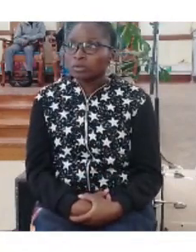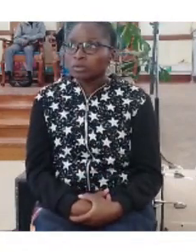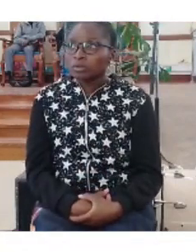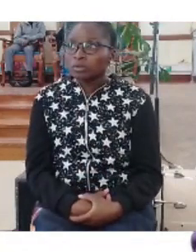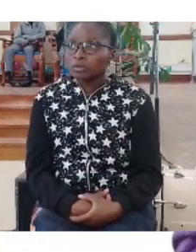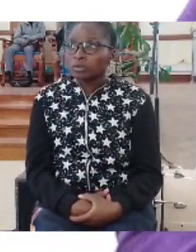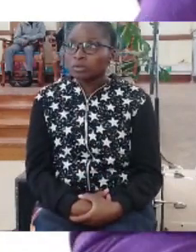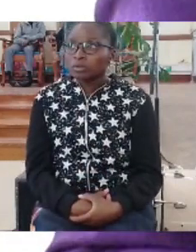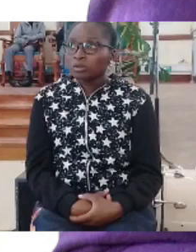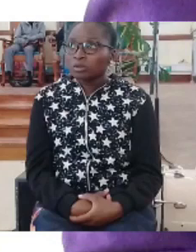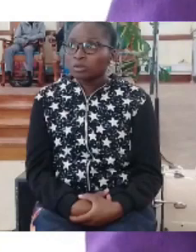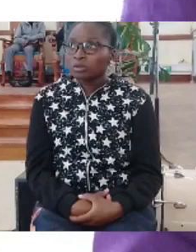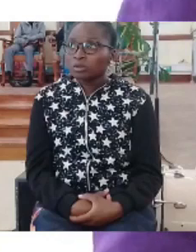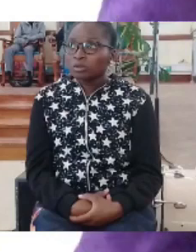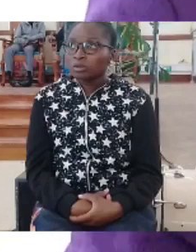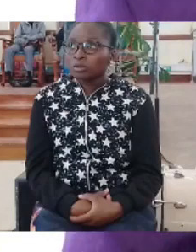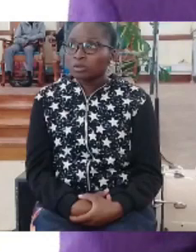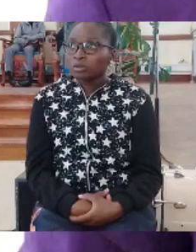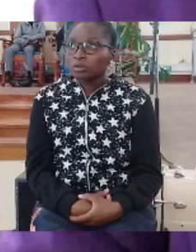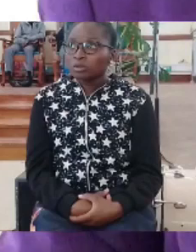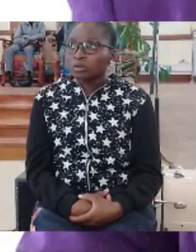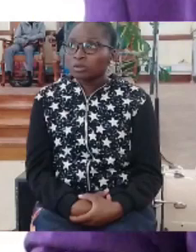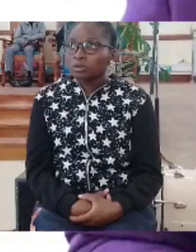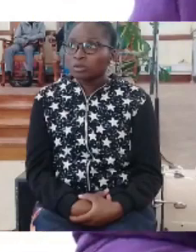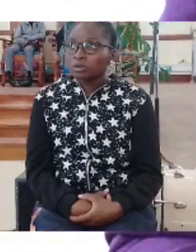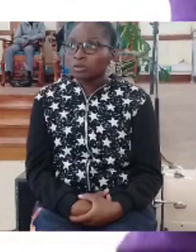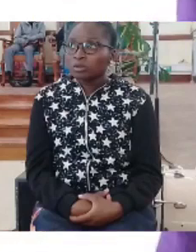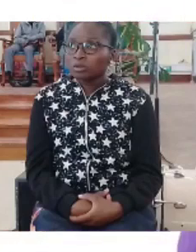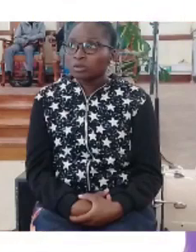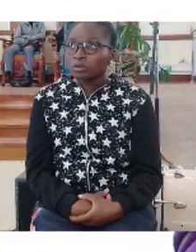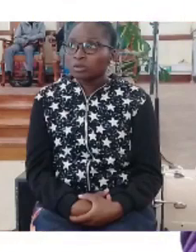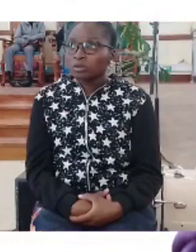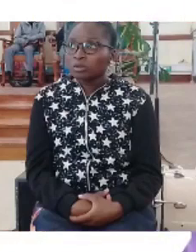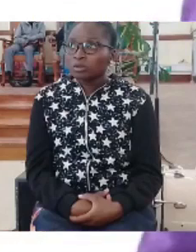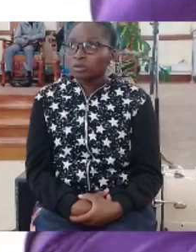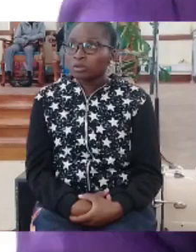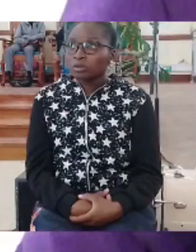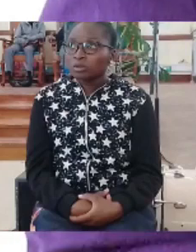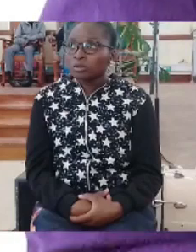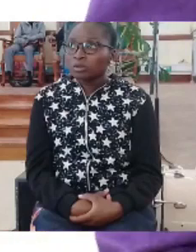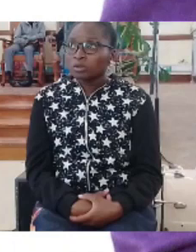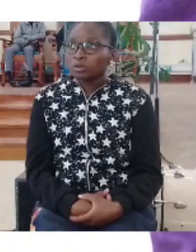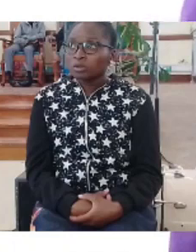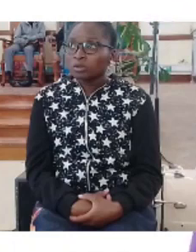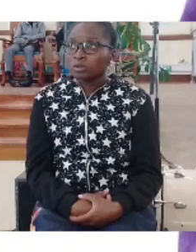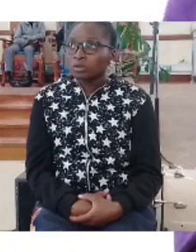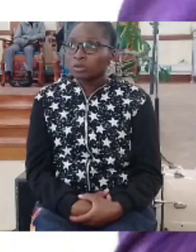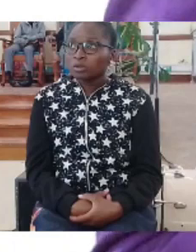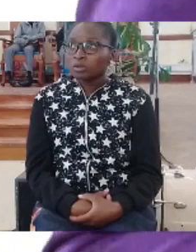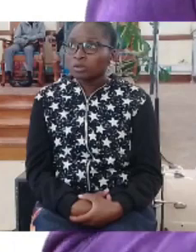most of us. Tuena maido tutirona. Na niwega tuhoe gai mudhenya wa omothe. Mwadha ni hikula